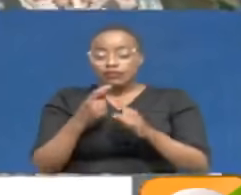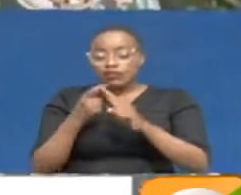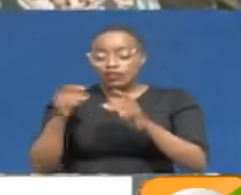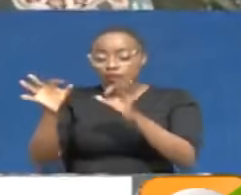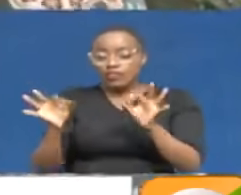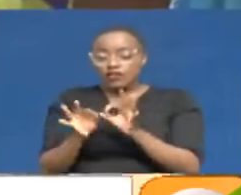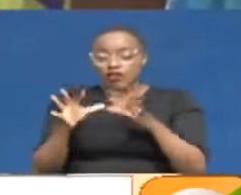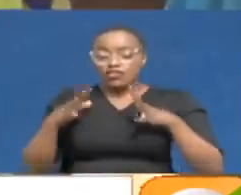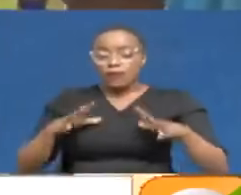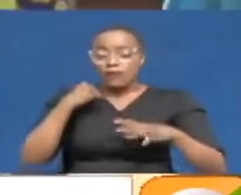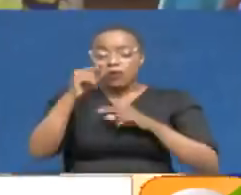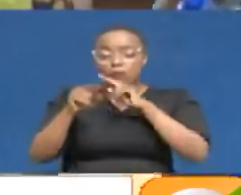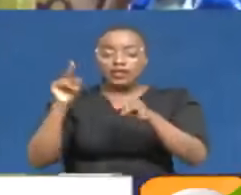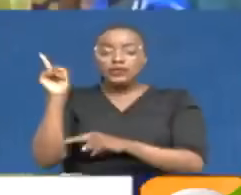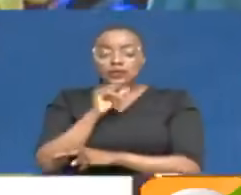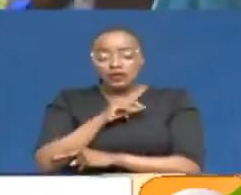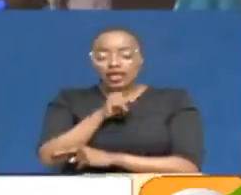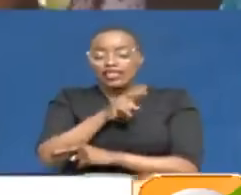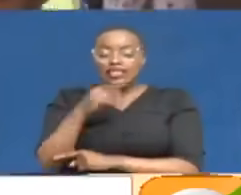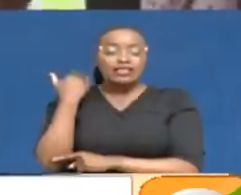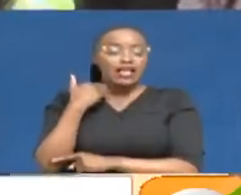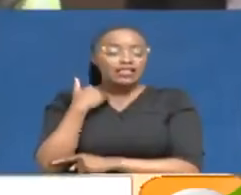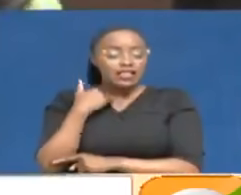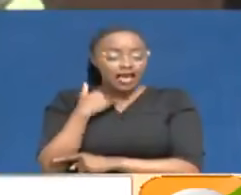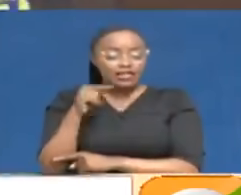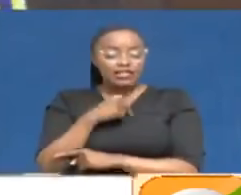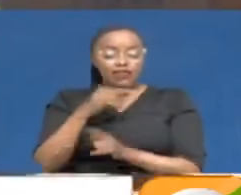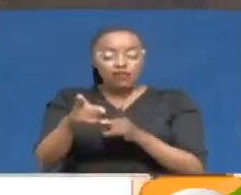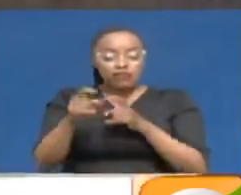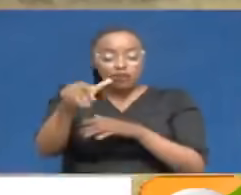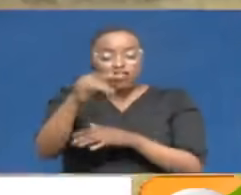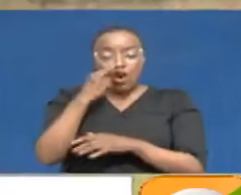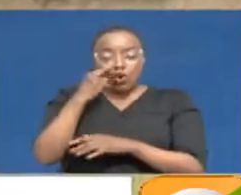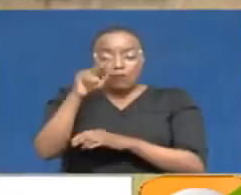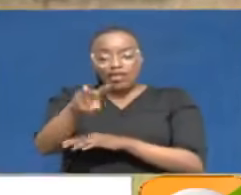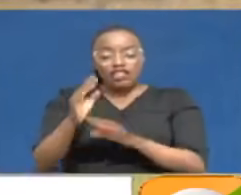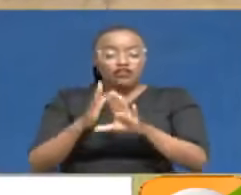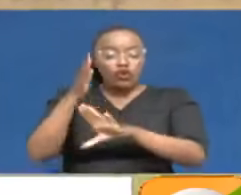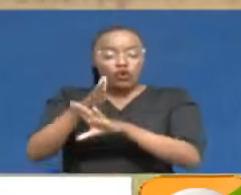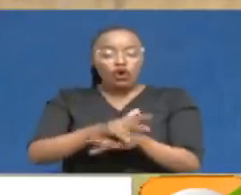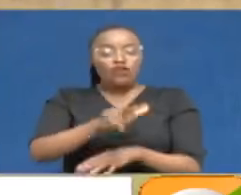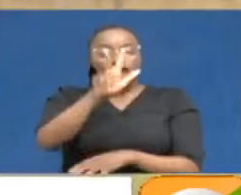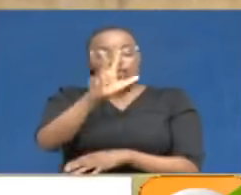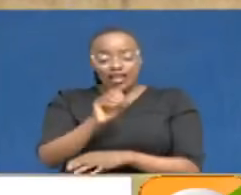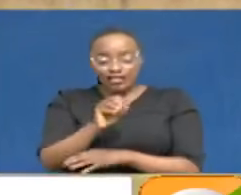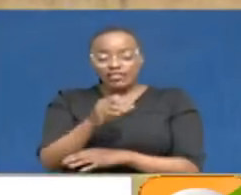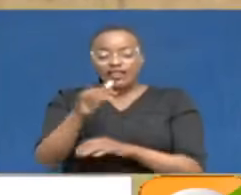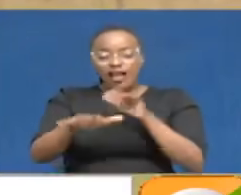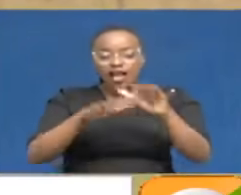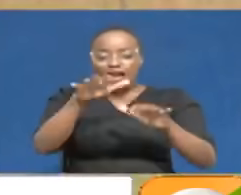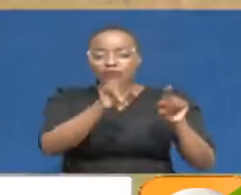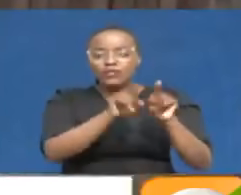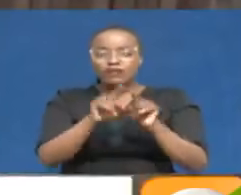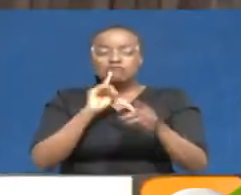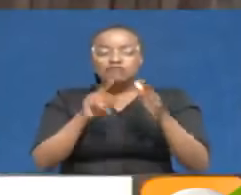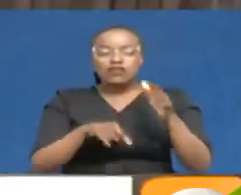Kulingana na familia za waliouawa, wezi hao wa mifugo walivamia boma moja na kuiba zaidi ya mifugo 30, na